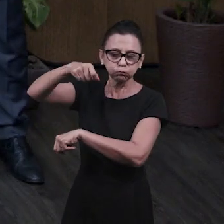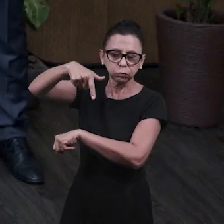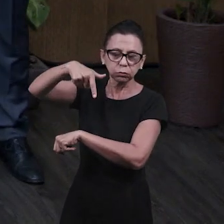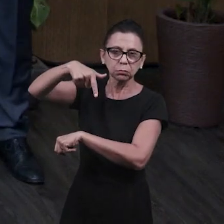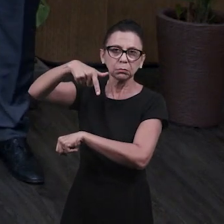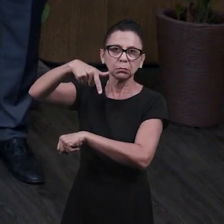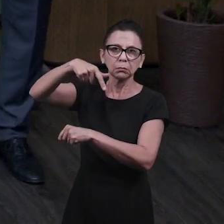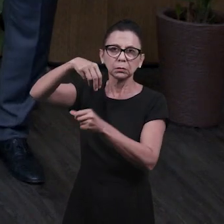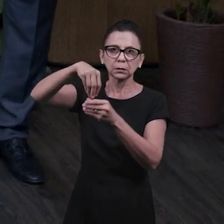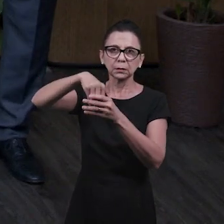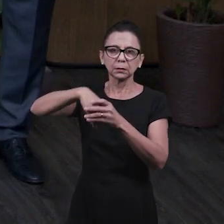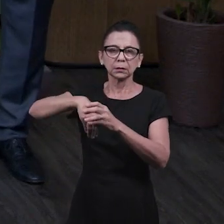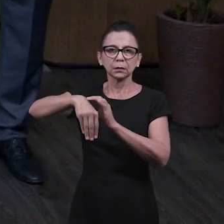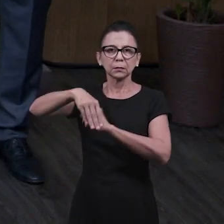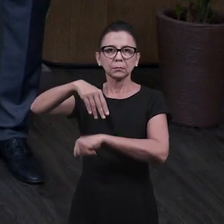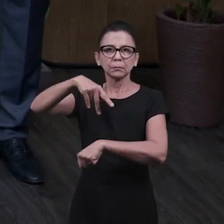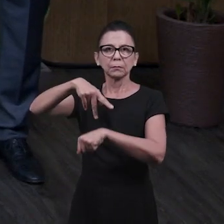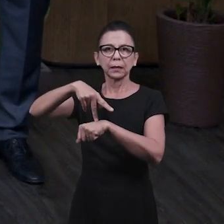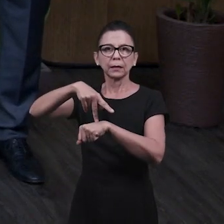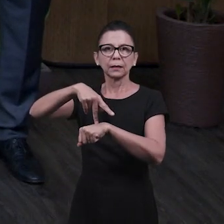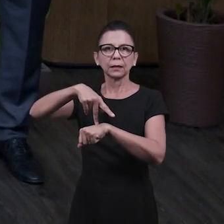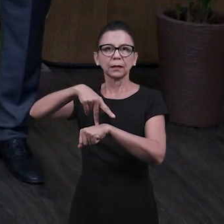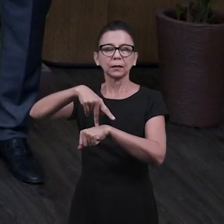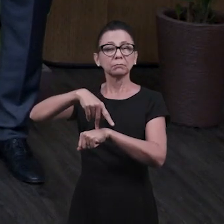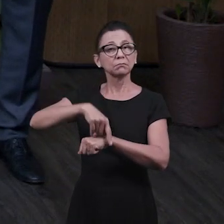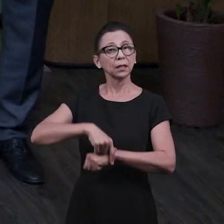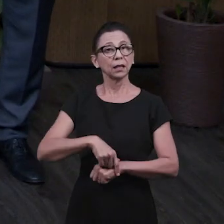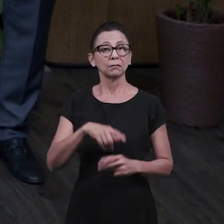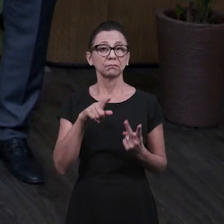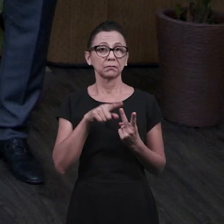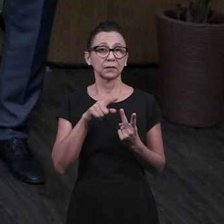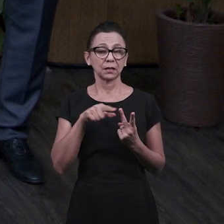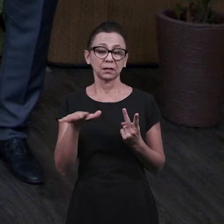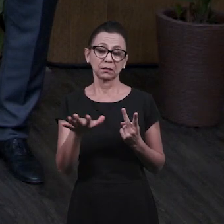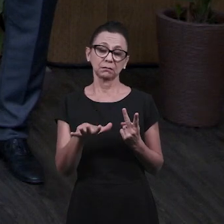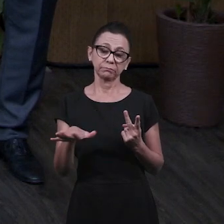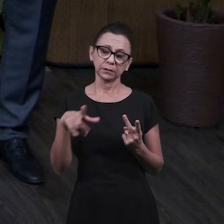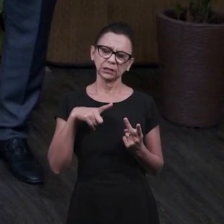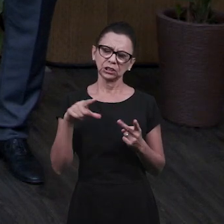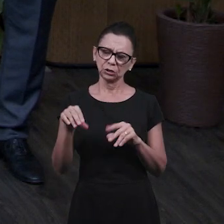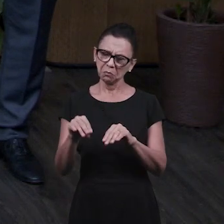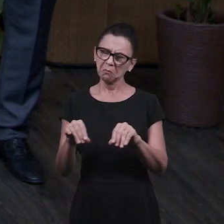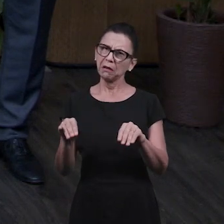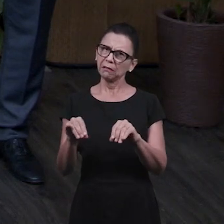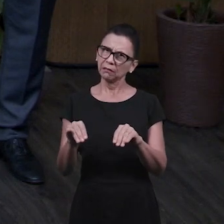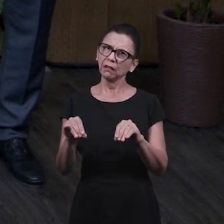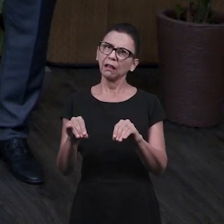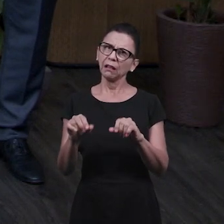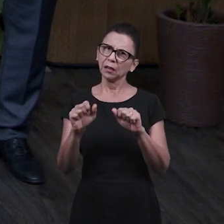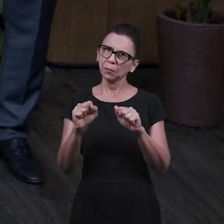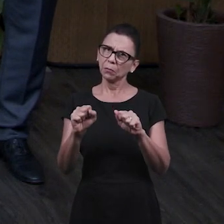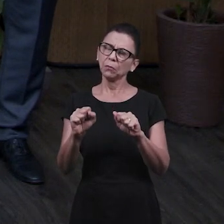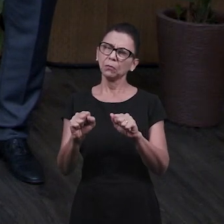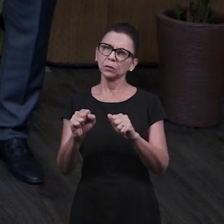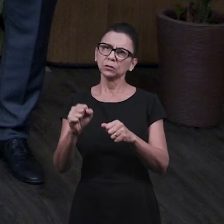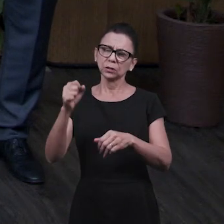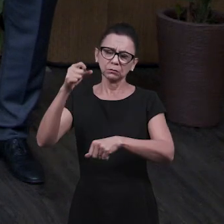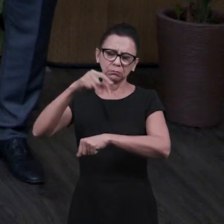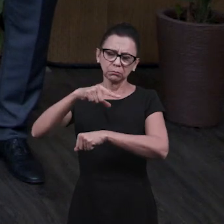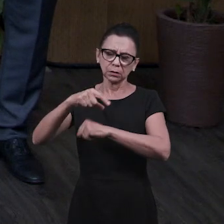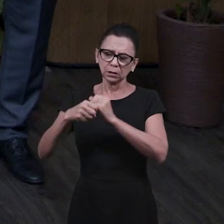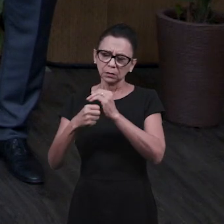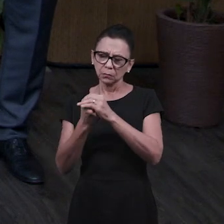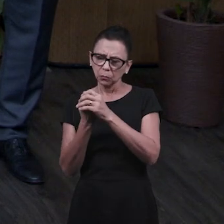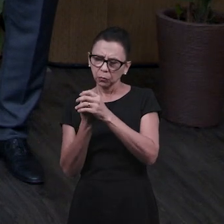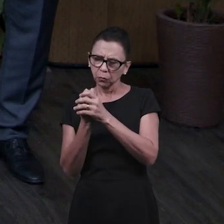parmi les pierres. Ce deuxième terrain avait peut-être une petite terre qui pouvait développer la semence,